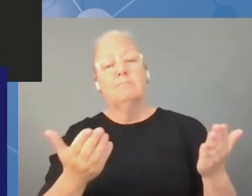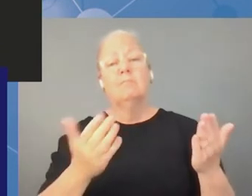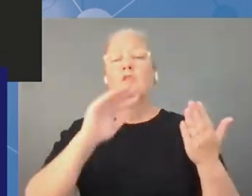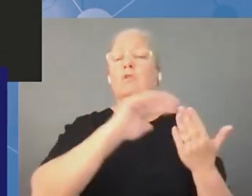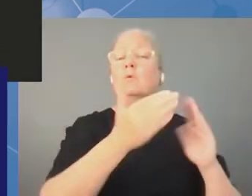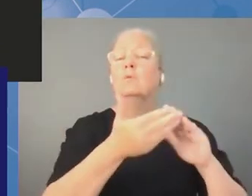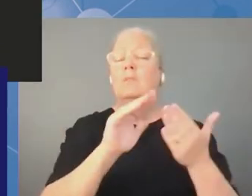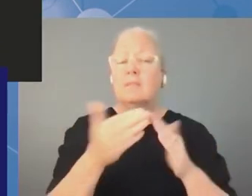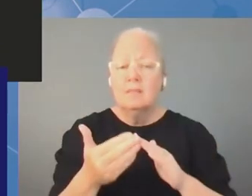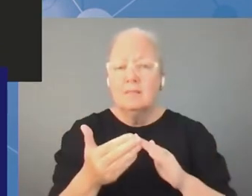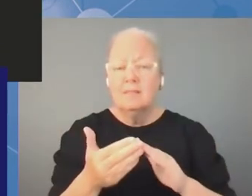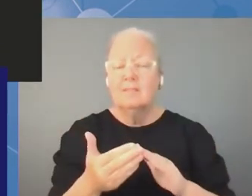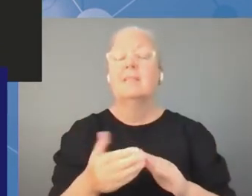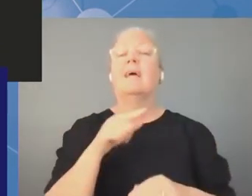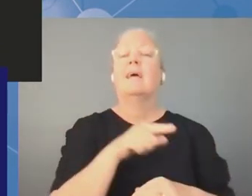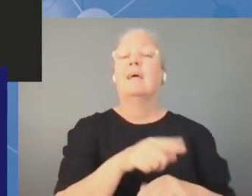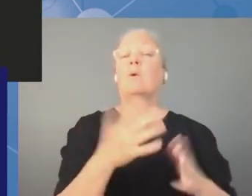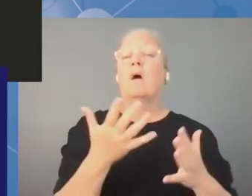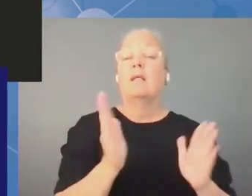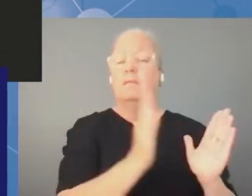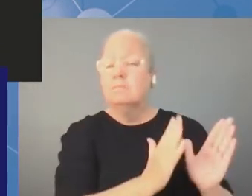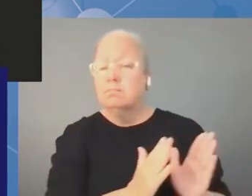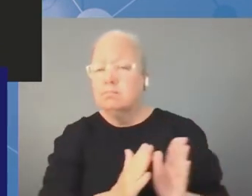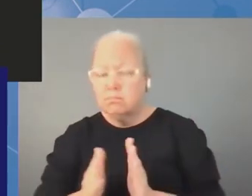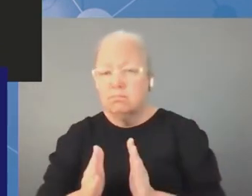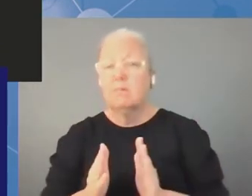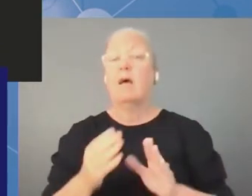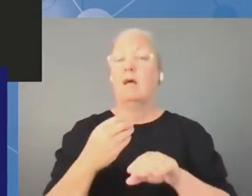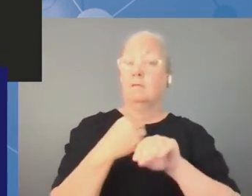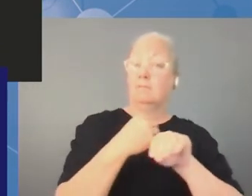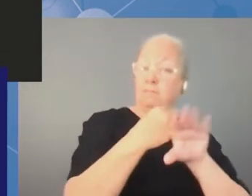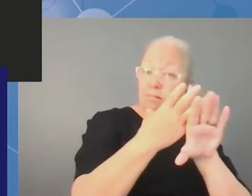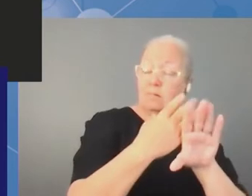وكل المنظمين من بولندا، أي أنه تم بنجاح